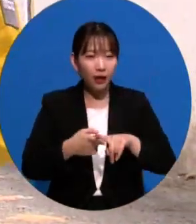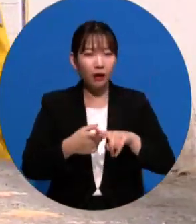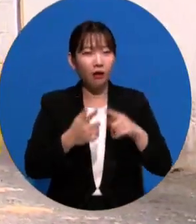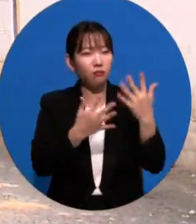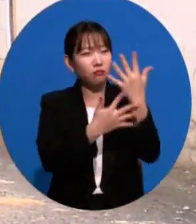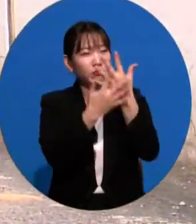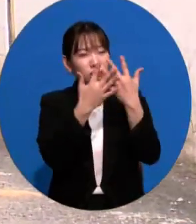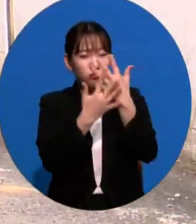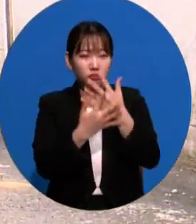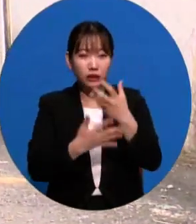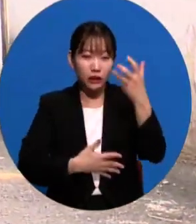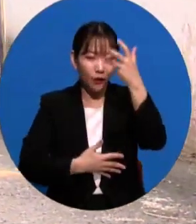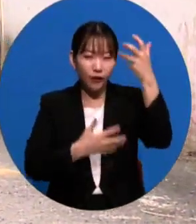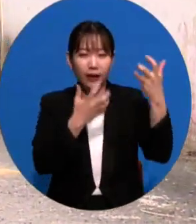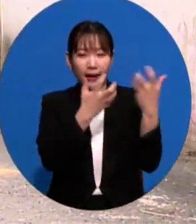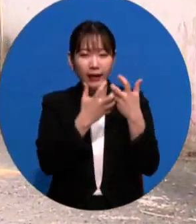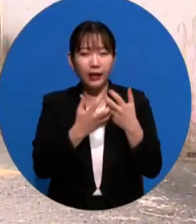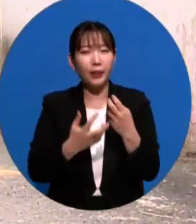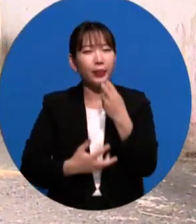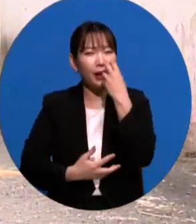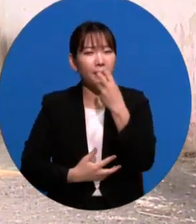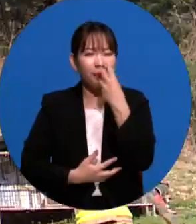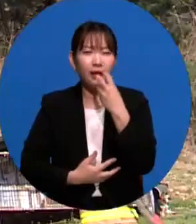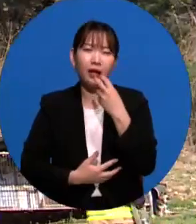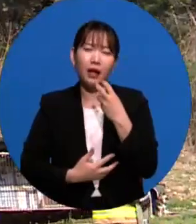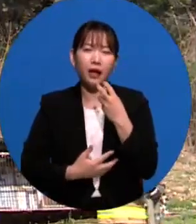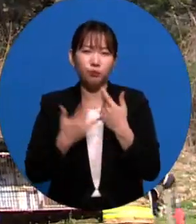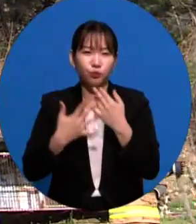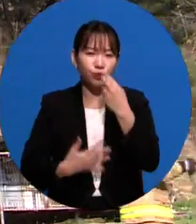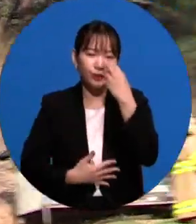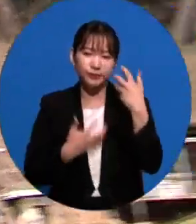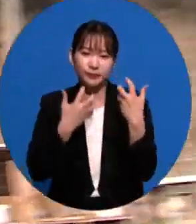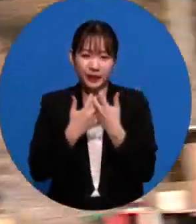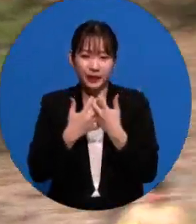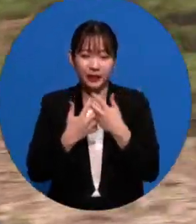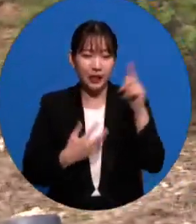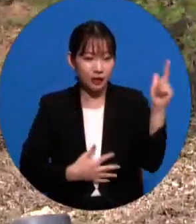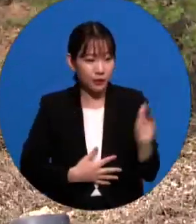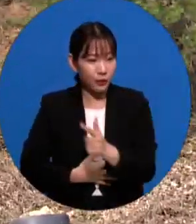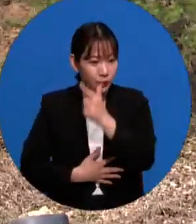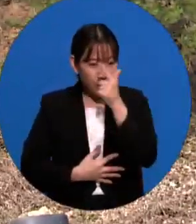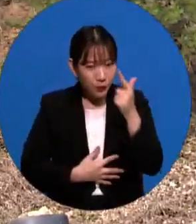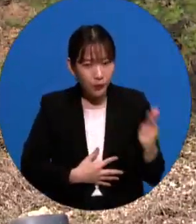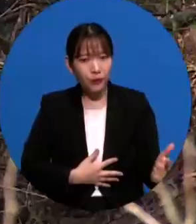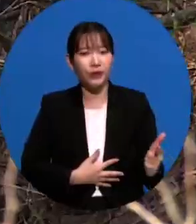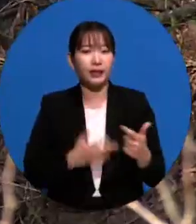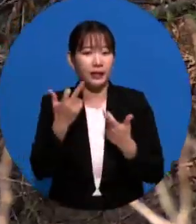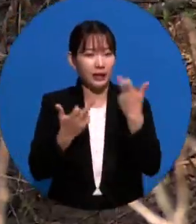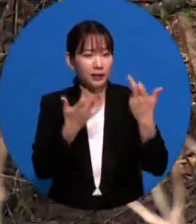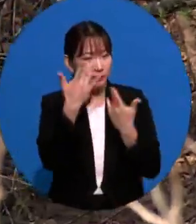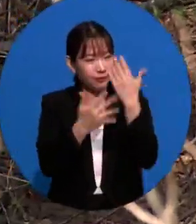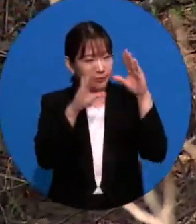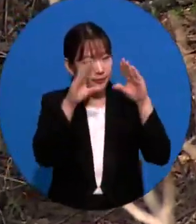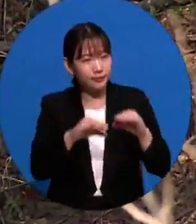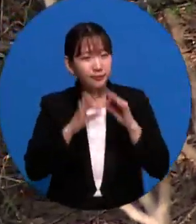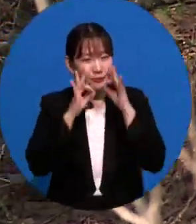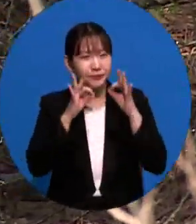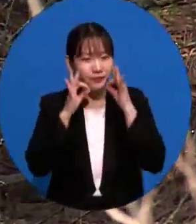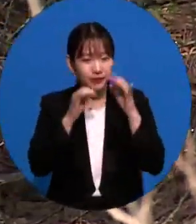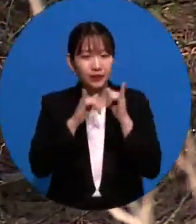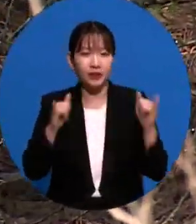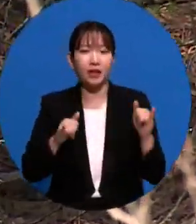연기가 가득하고 아직도 매캐한 냄새가 가득합니다. 하루 종일 산불 진화에 매달렸던 소방관과 산림 진화